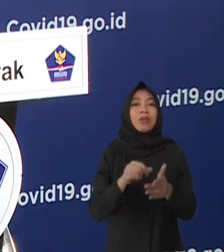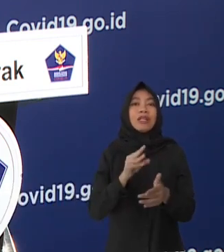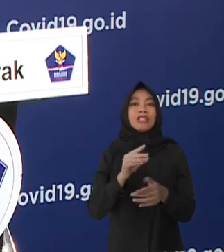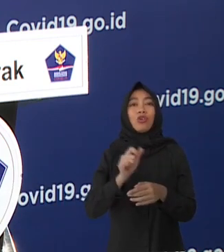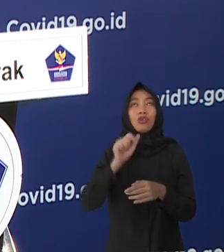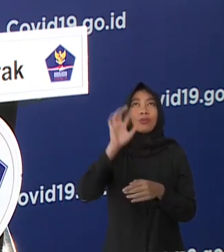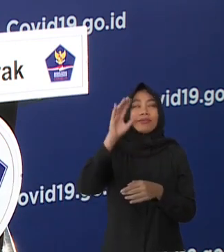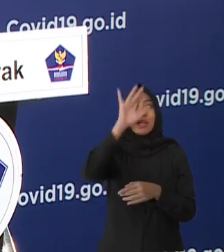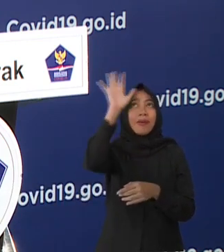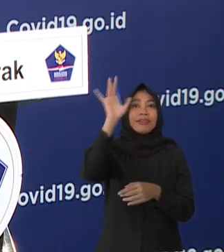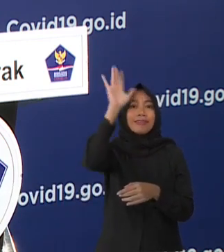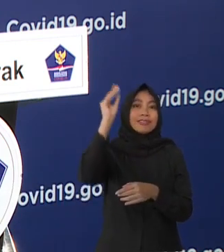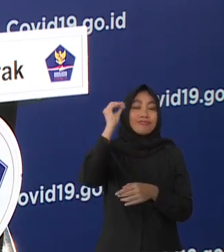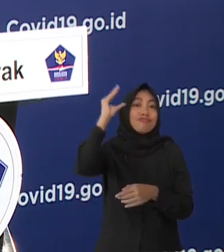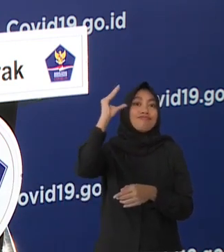pencerdasan masyarakat.